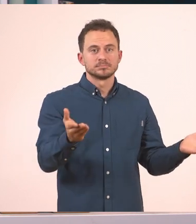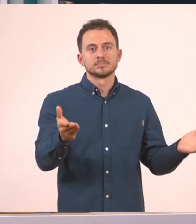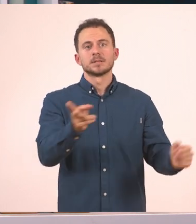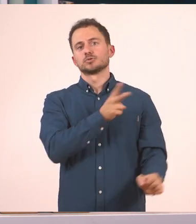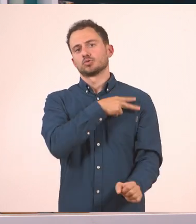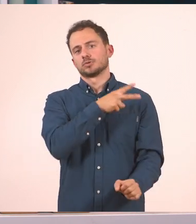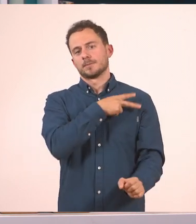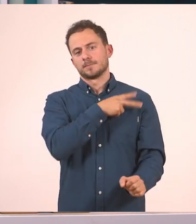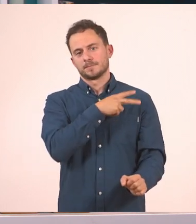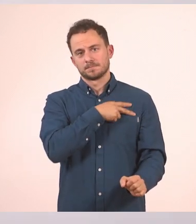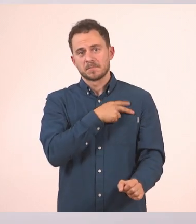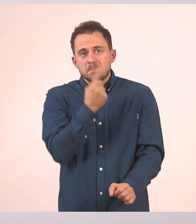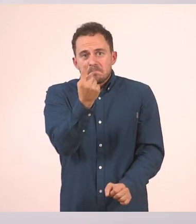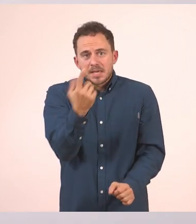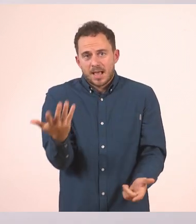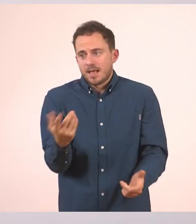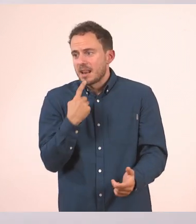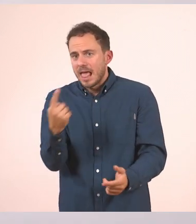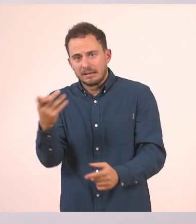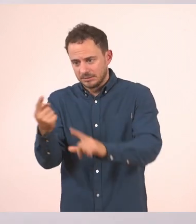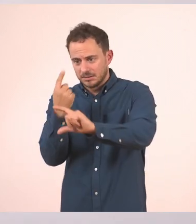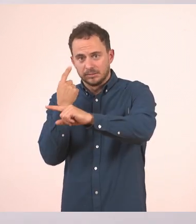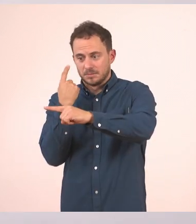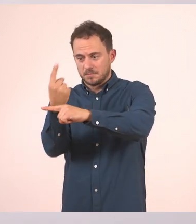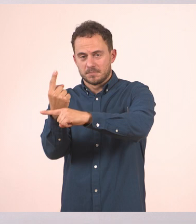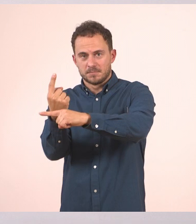Πολύ σωστά. Μία καρδούλα.